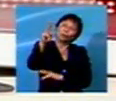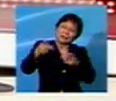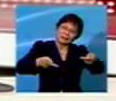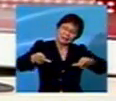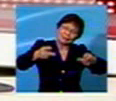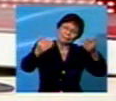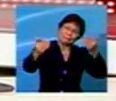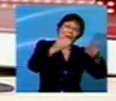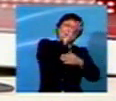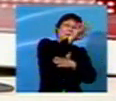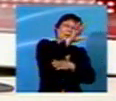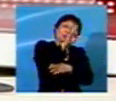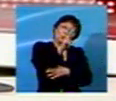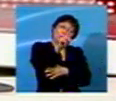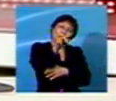unit berbanding